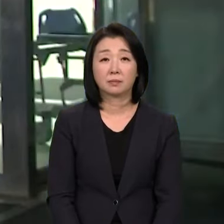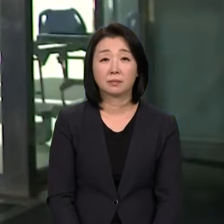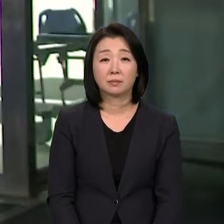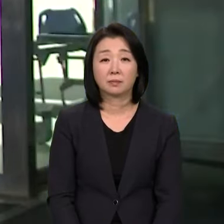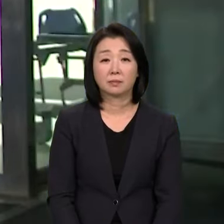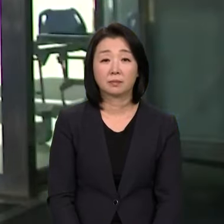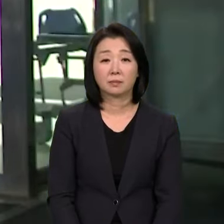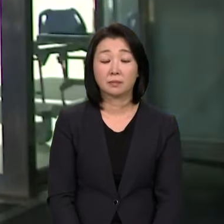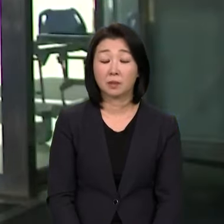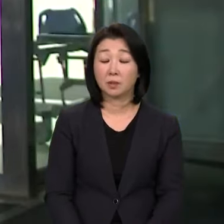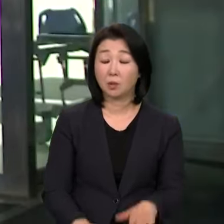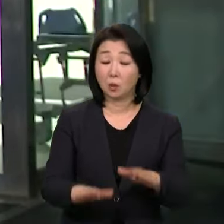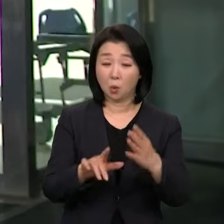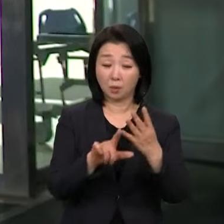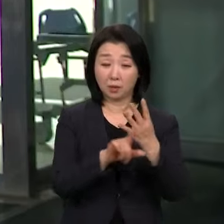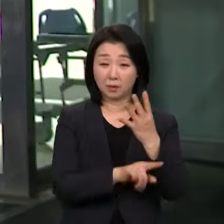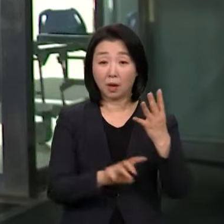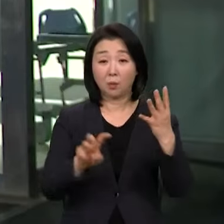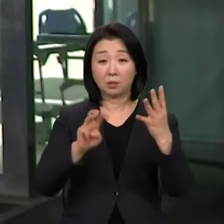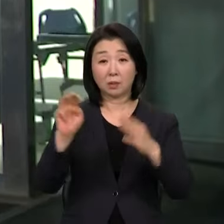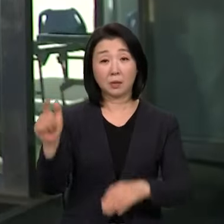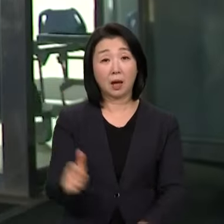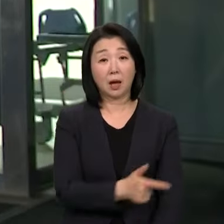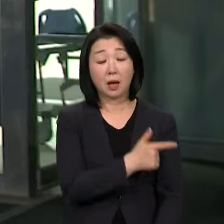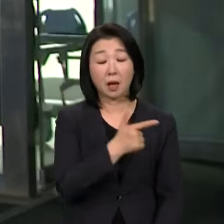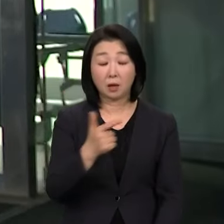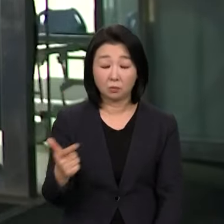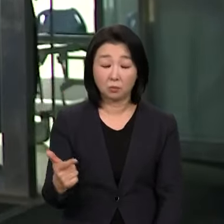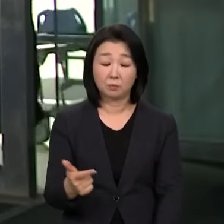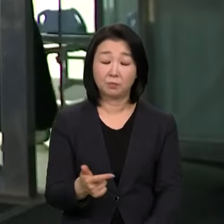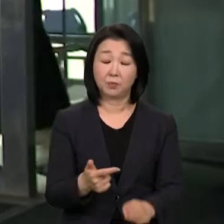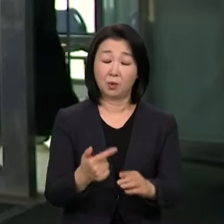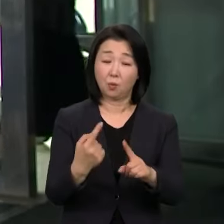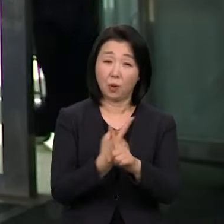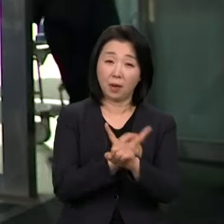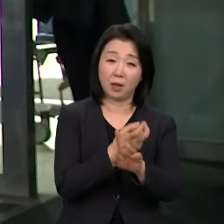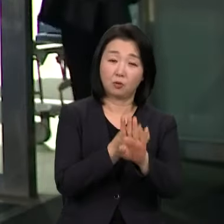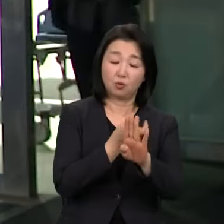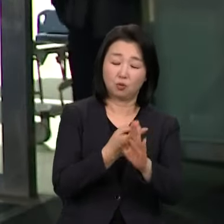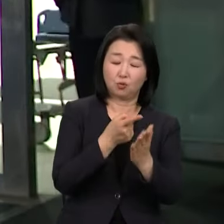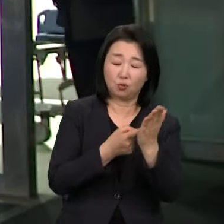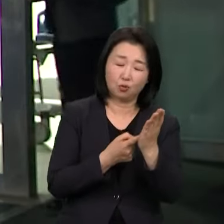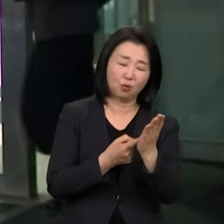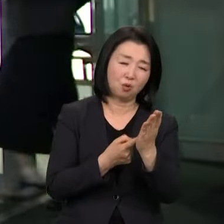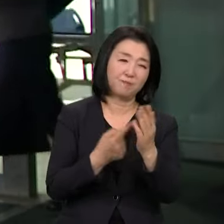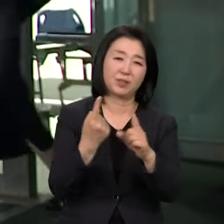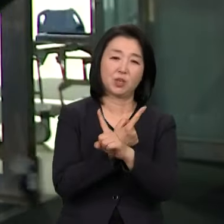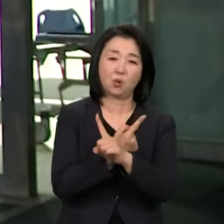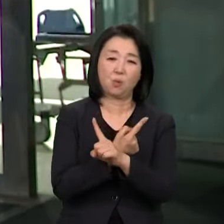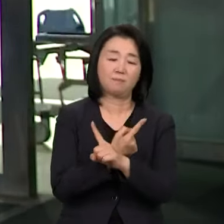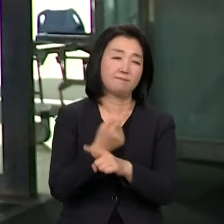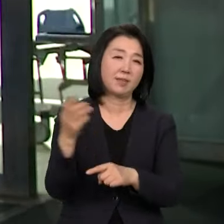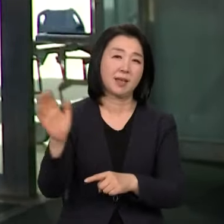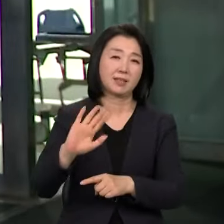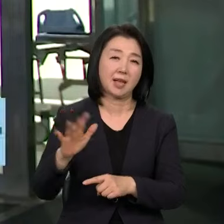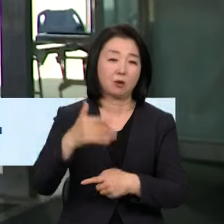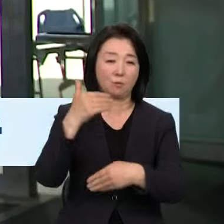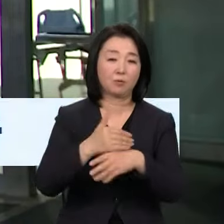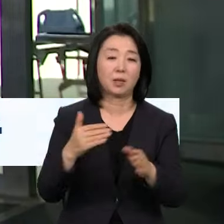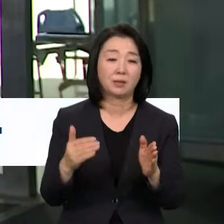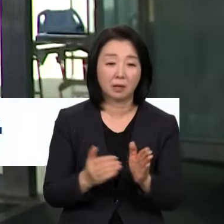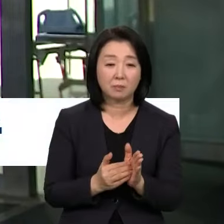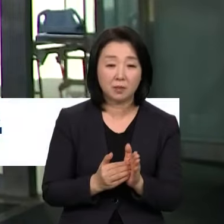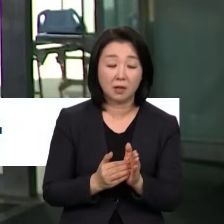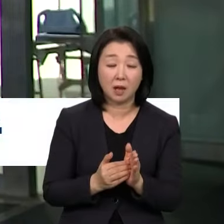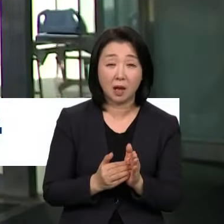네, 일단 오는 4월 30일 하루 동안 외래와 수술 등 일반 진료를 멈추기로 했습니다. 이후 매주 1회씩